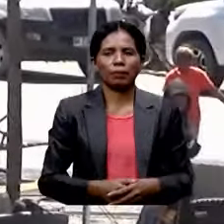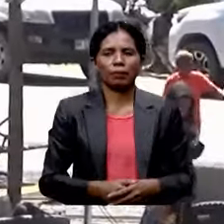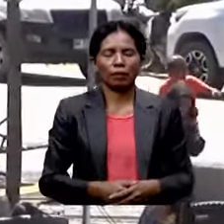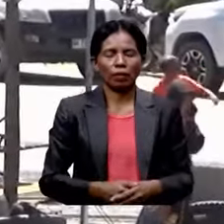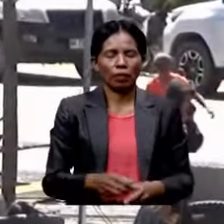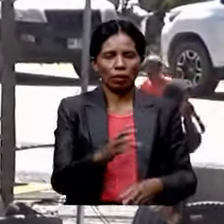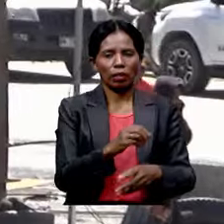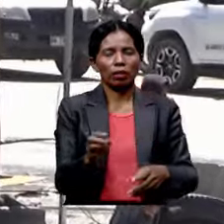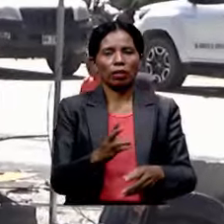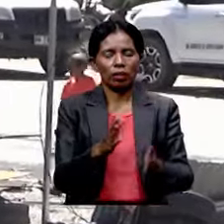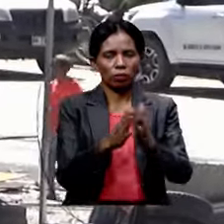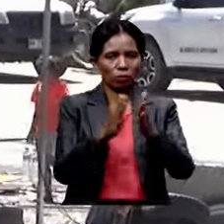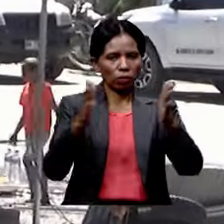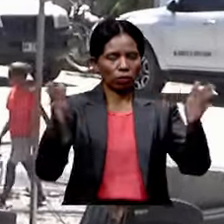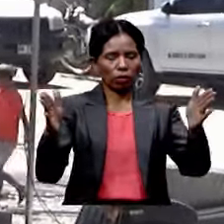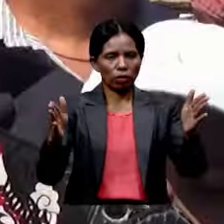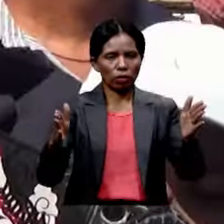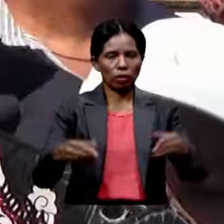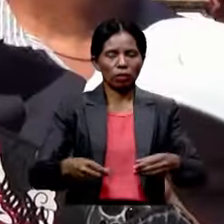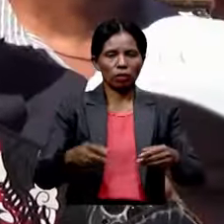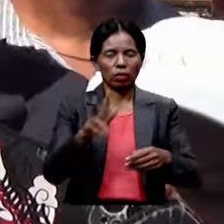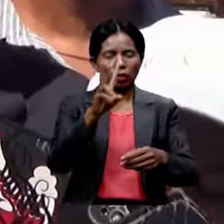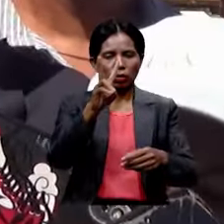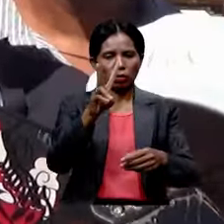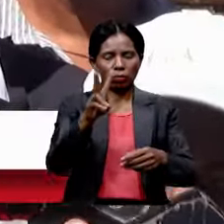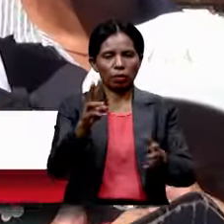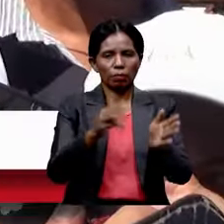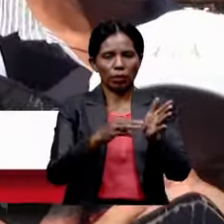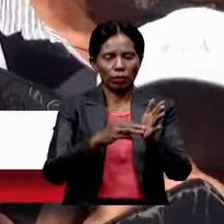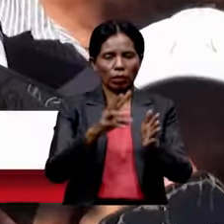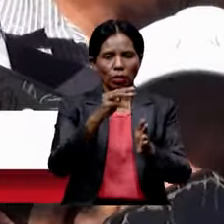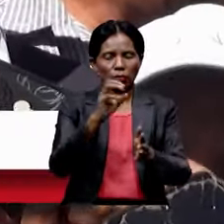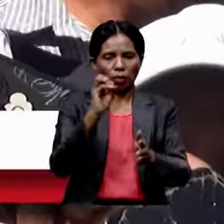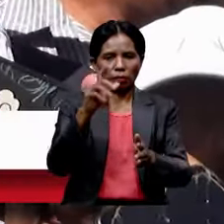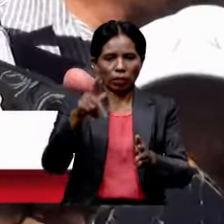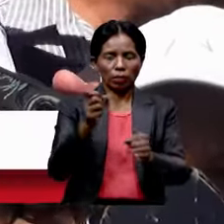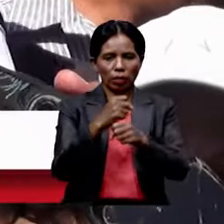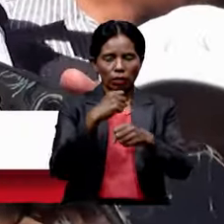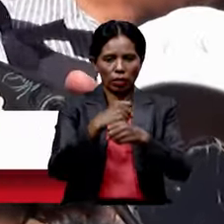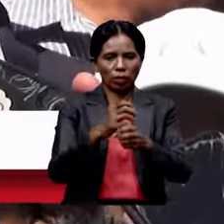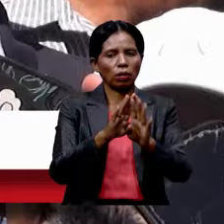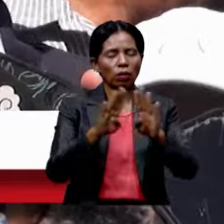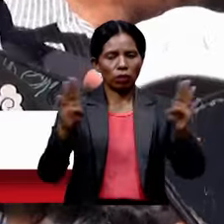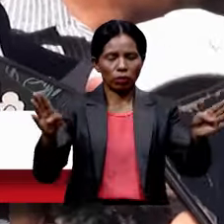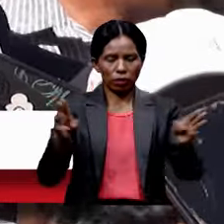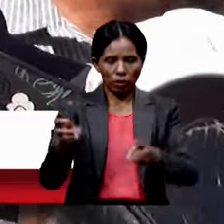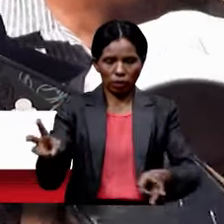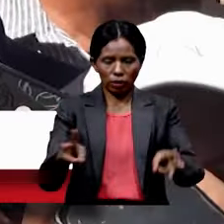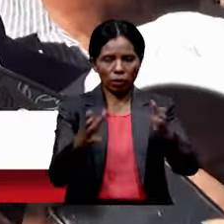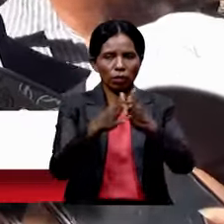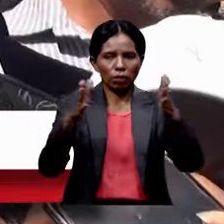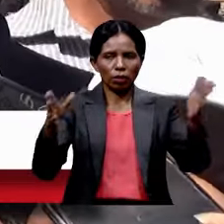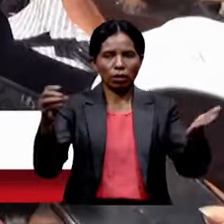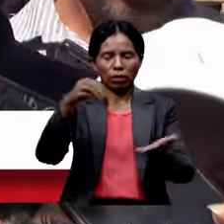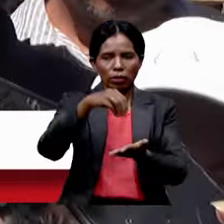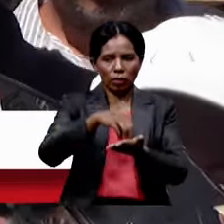di men loskar atu loke fo espaço 2 metros para obras públicas bele tau estrada ou loke tan estrada tan rehenik per